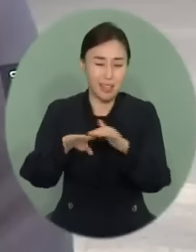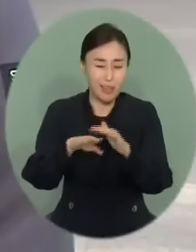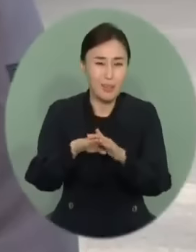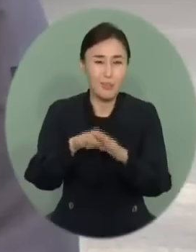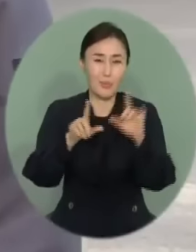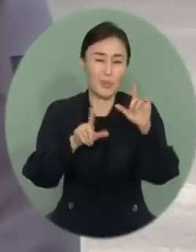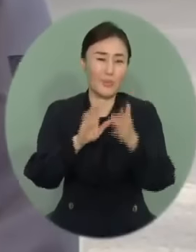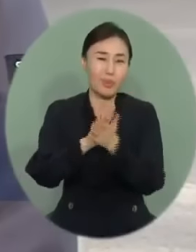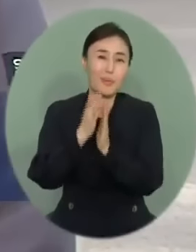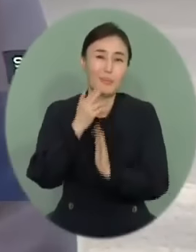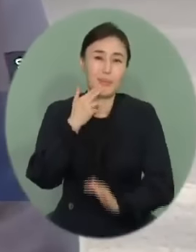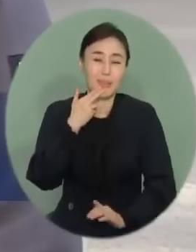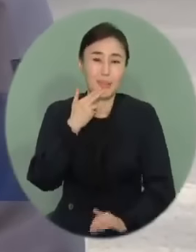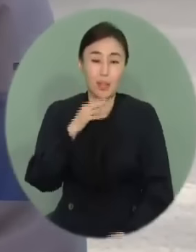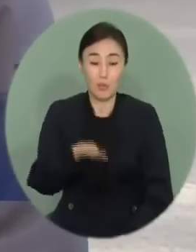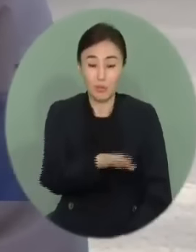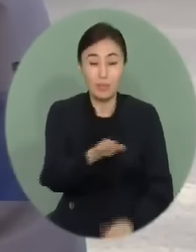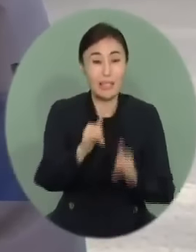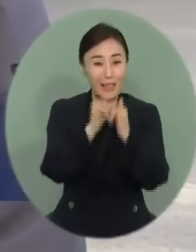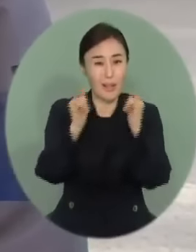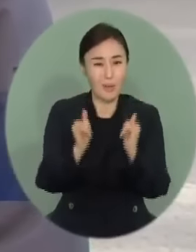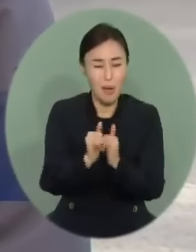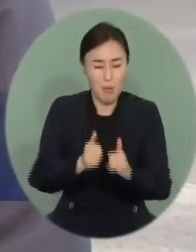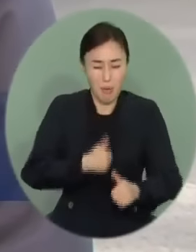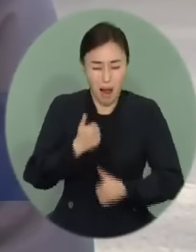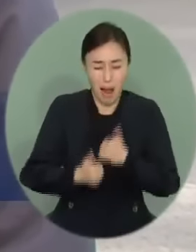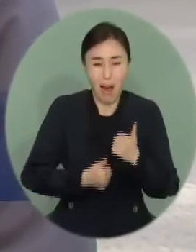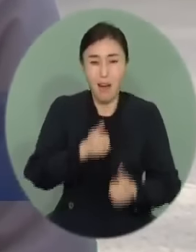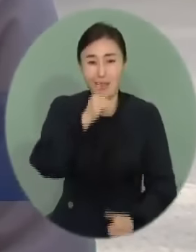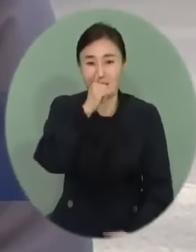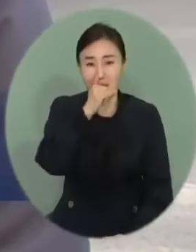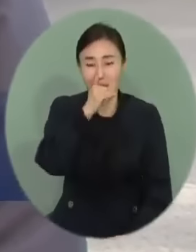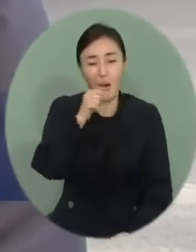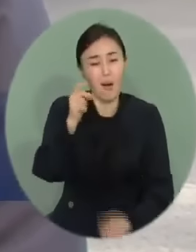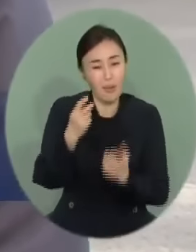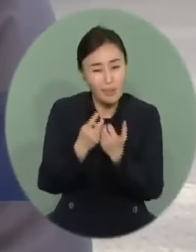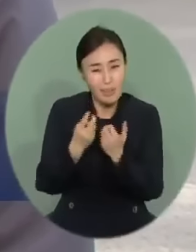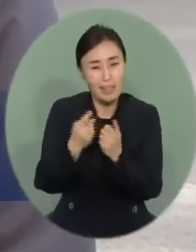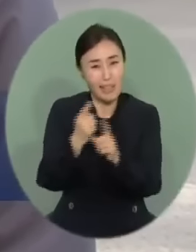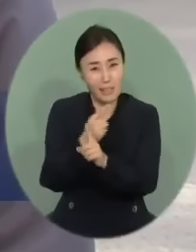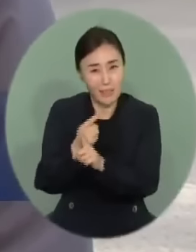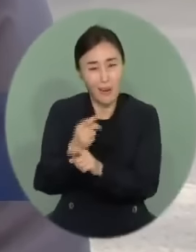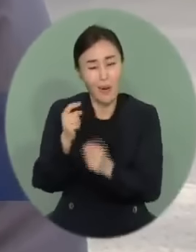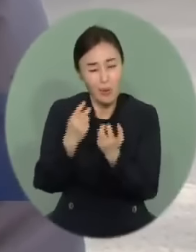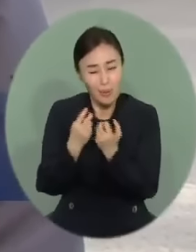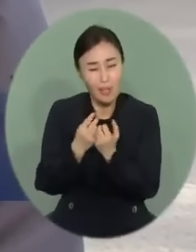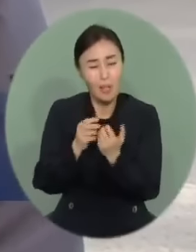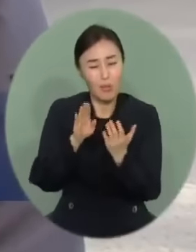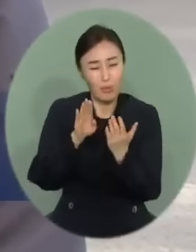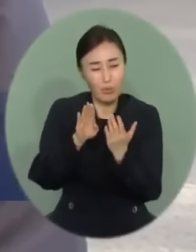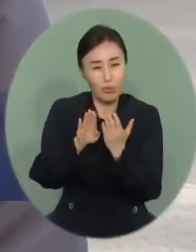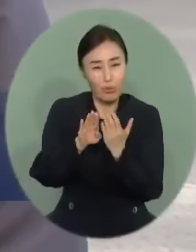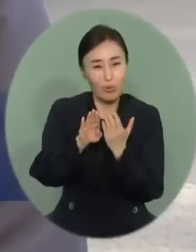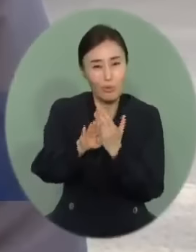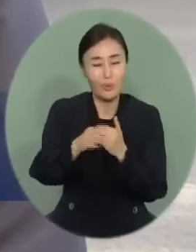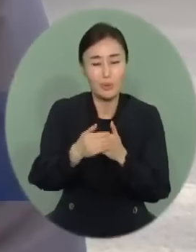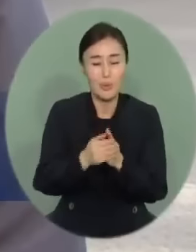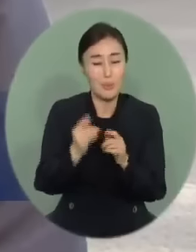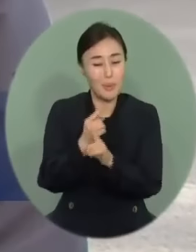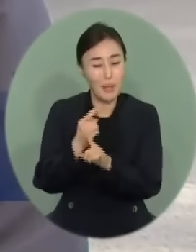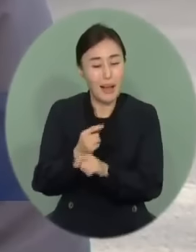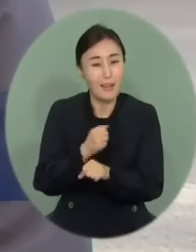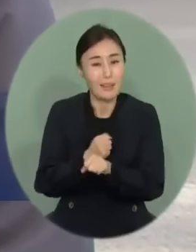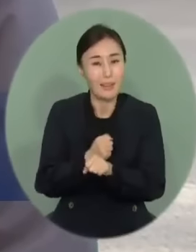우리 사회는 분노만 하고 그런 것들을 어떻게 개선하고 어떻게 항구적으로 대책을 수립할 것인가에